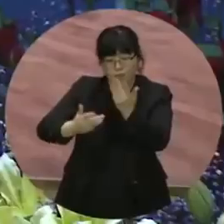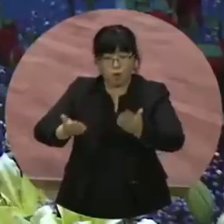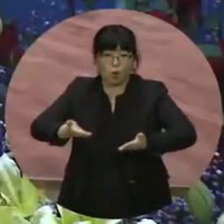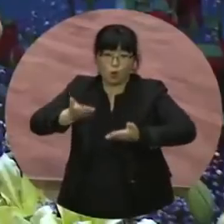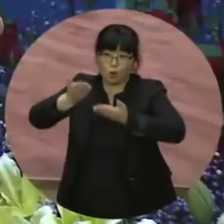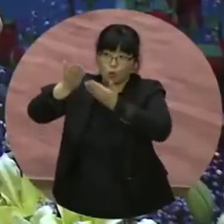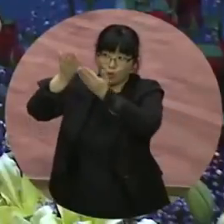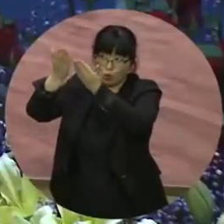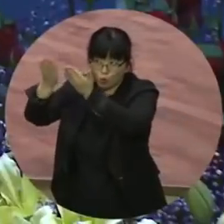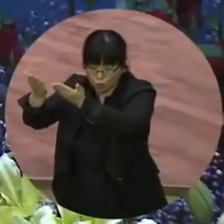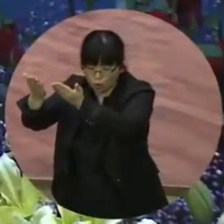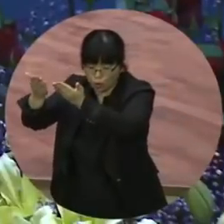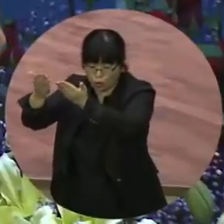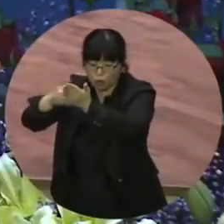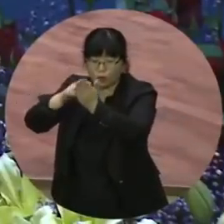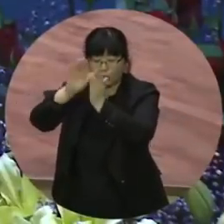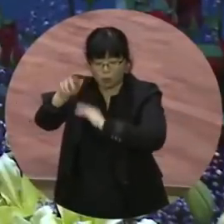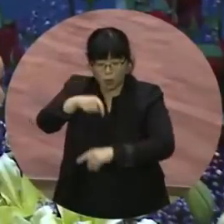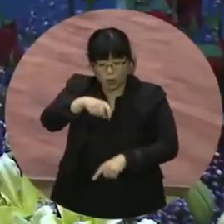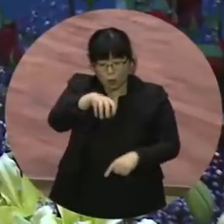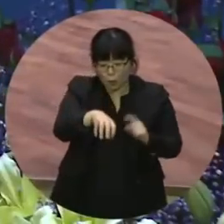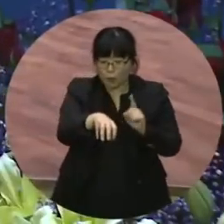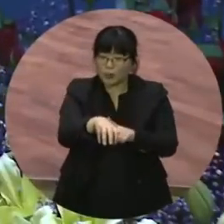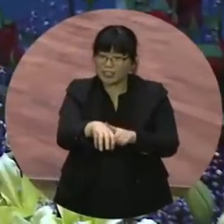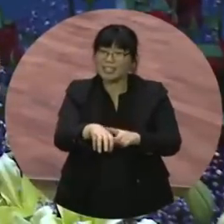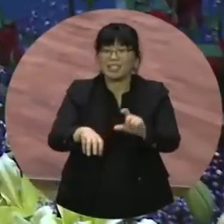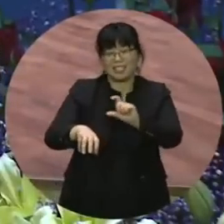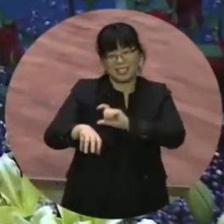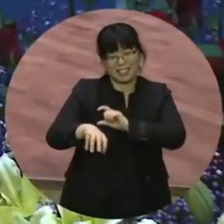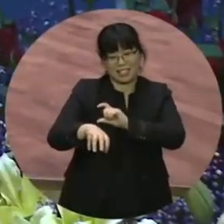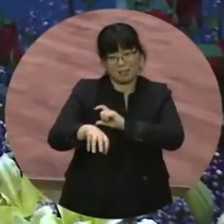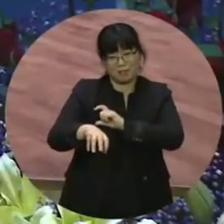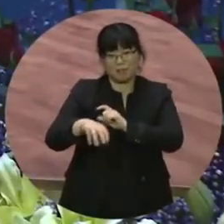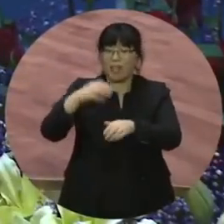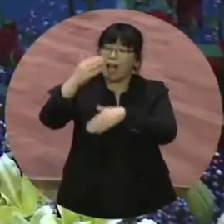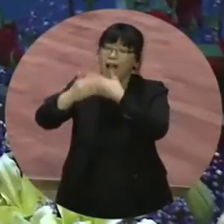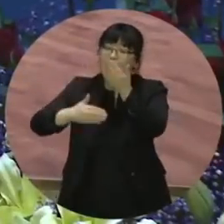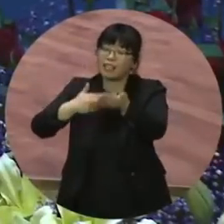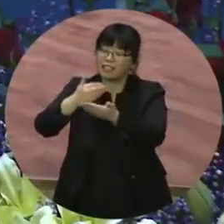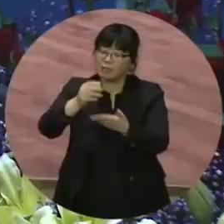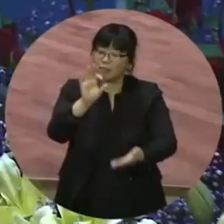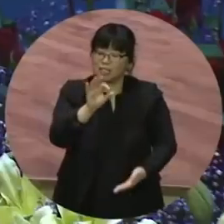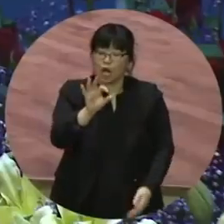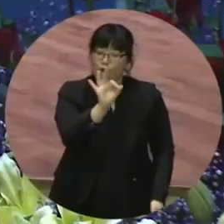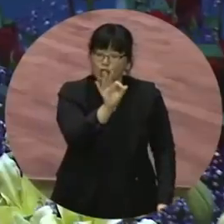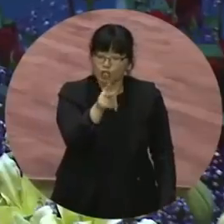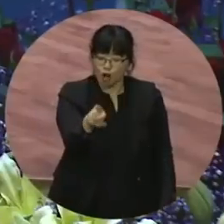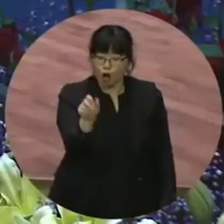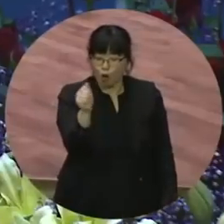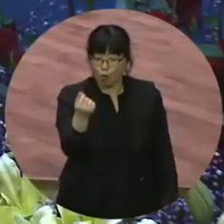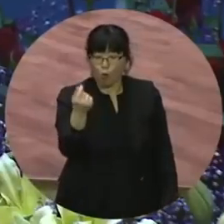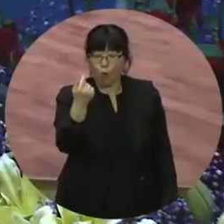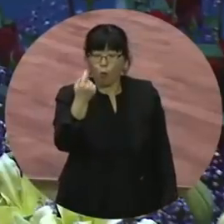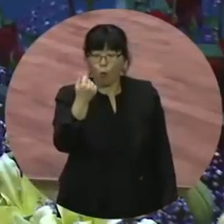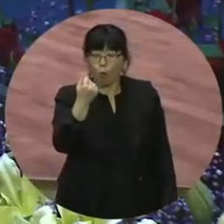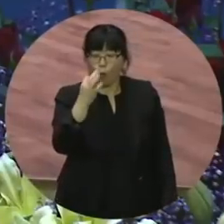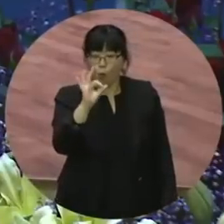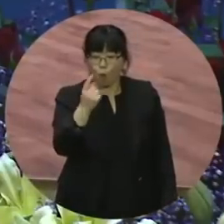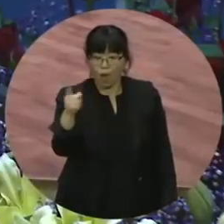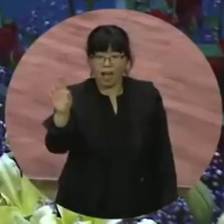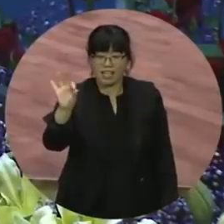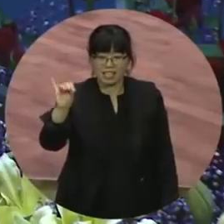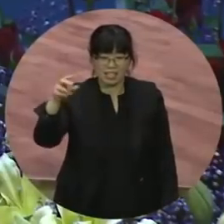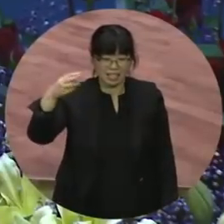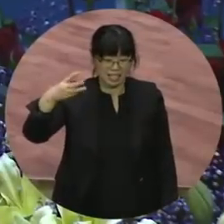여호와 이레라 준비하시는 하나님. 여러분이 살아가는 데 있어서 이 여호와 이레 하나님을